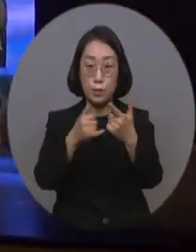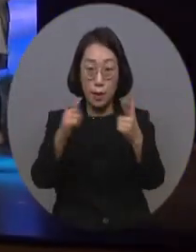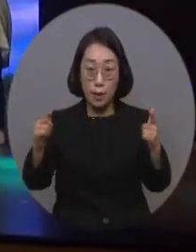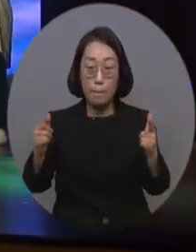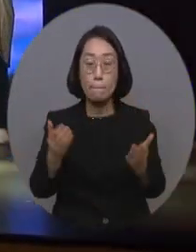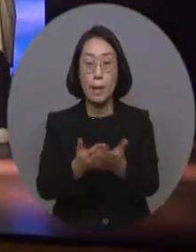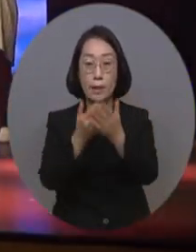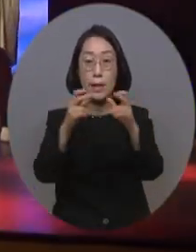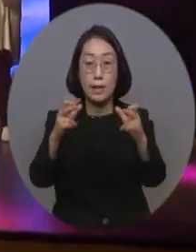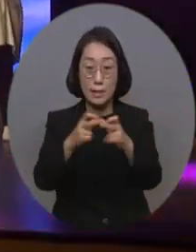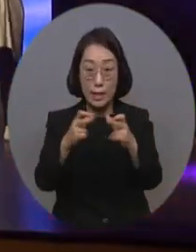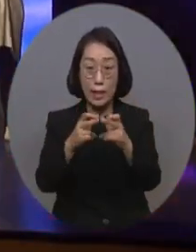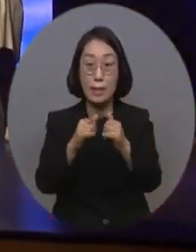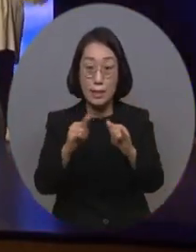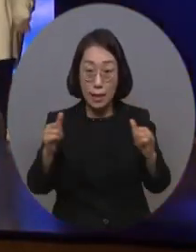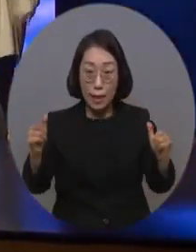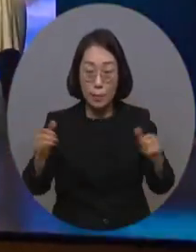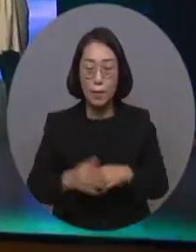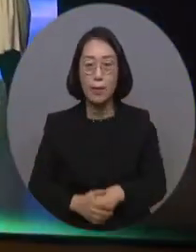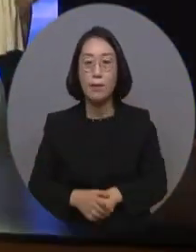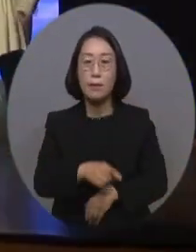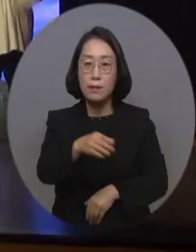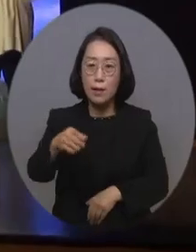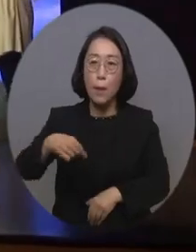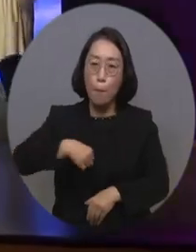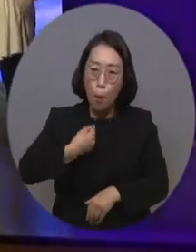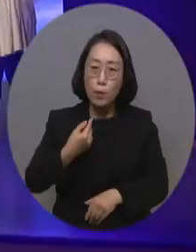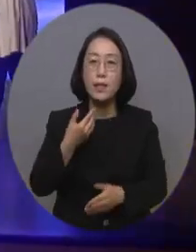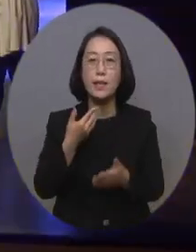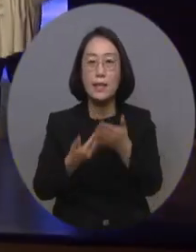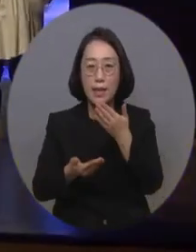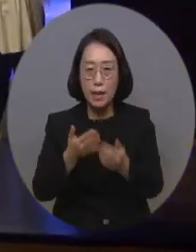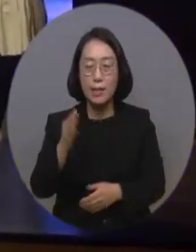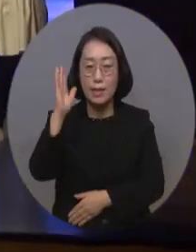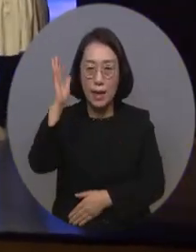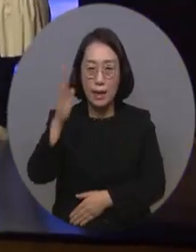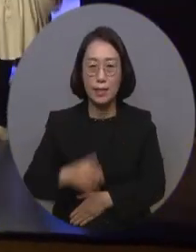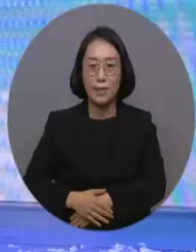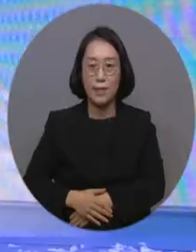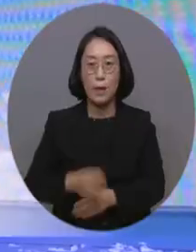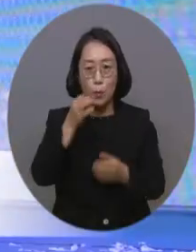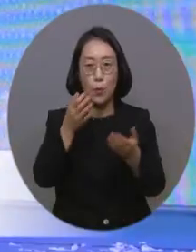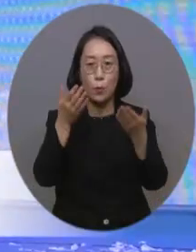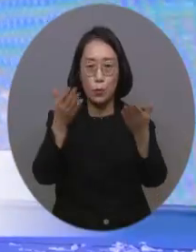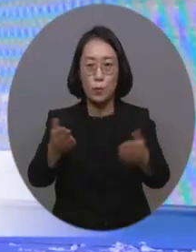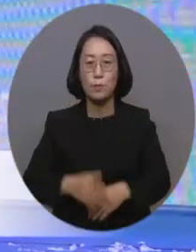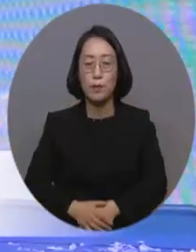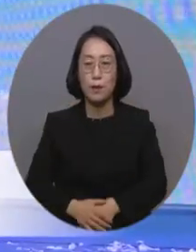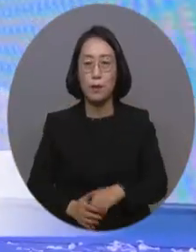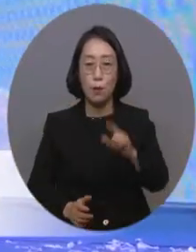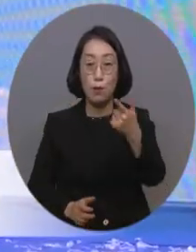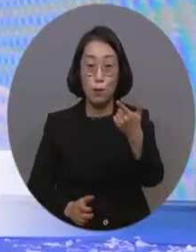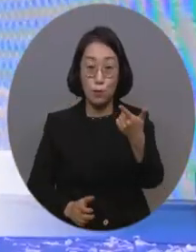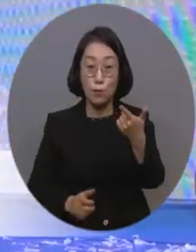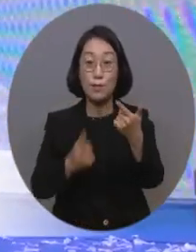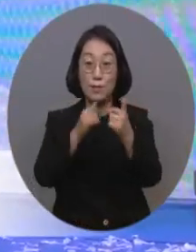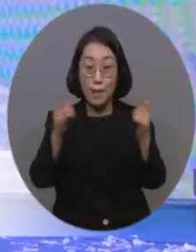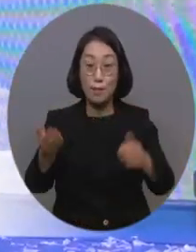발달장애인 배우가 무대에 올라 그들의 이야기를 세상을 향해 외쳤습니다. 이 16분의